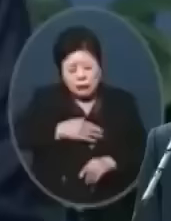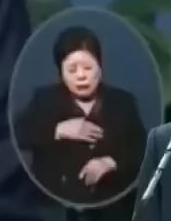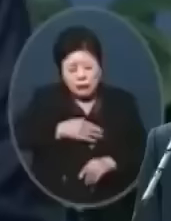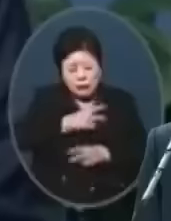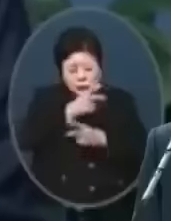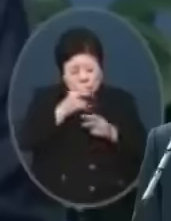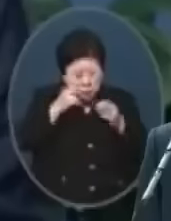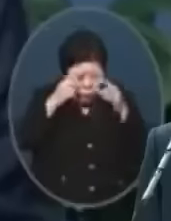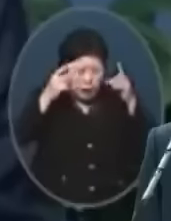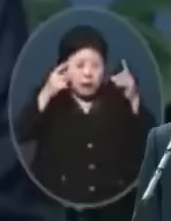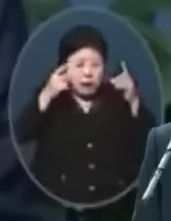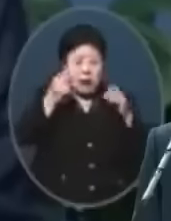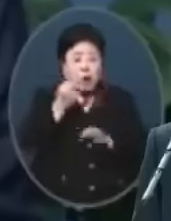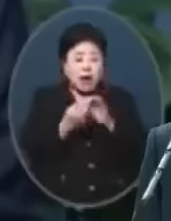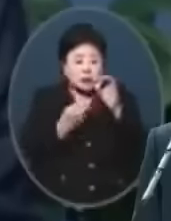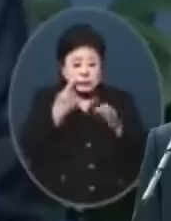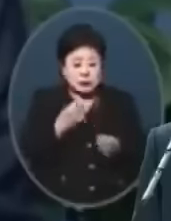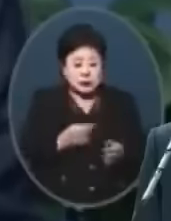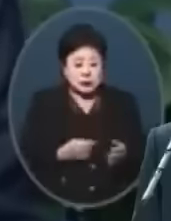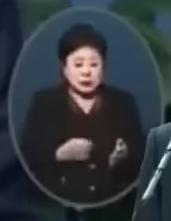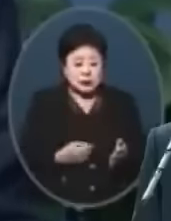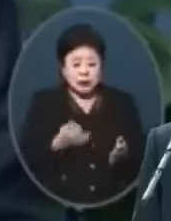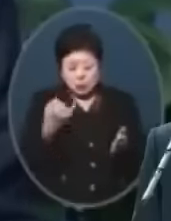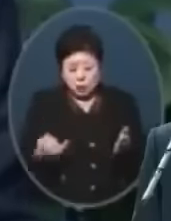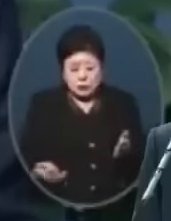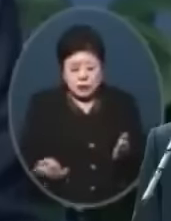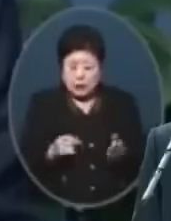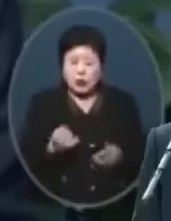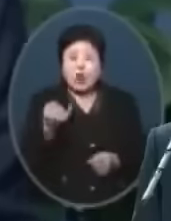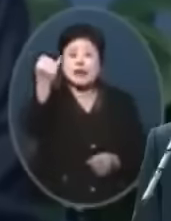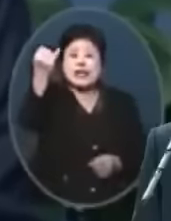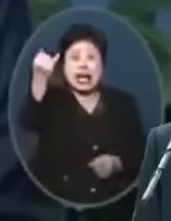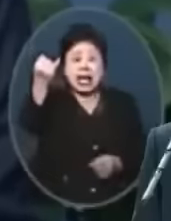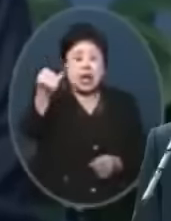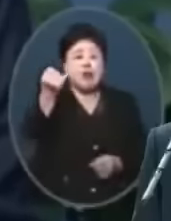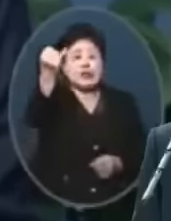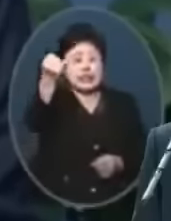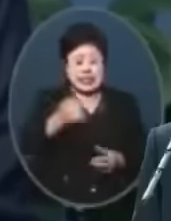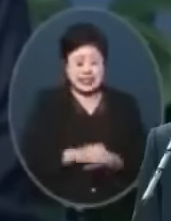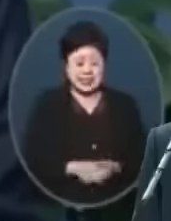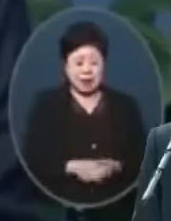자고 아침에 일어나 보니까 라헬이 아니라 레아입니다. 은희.